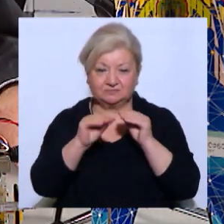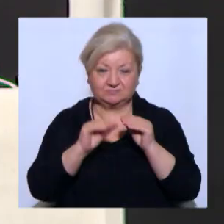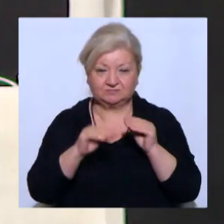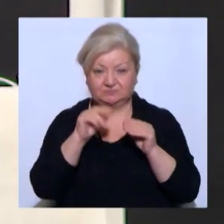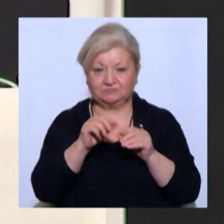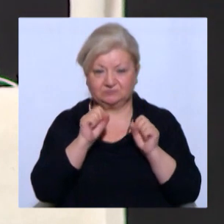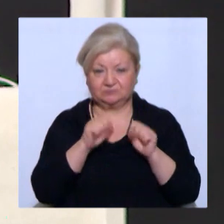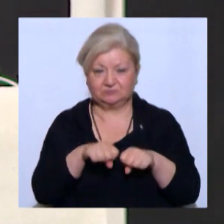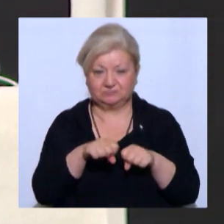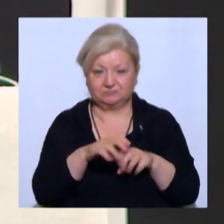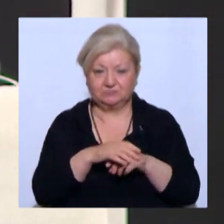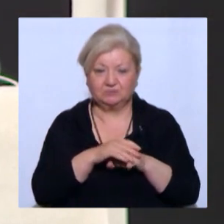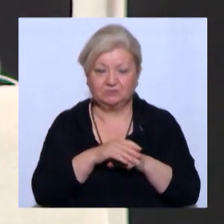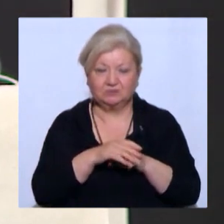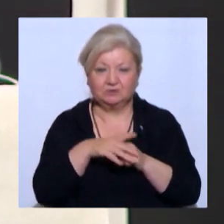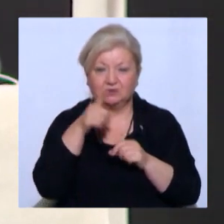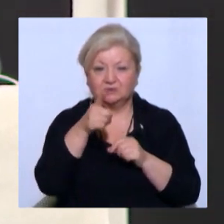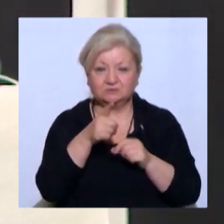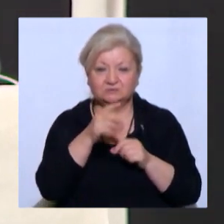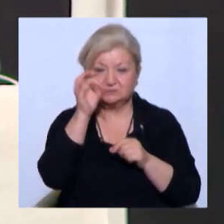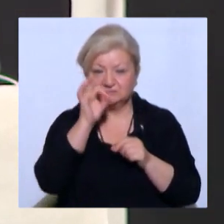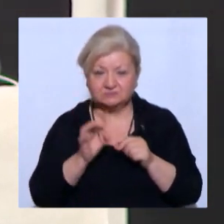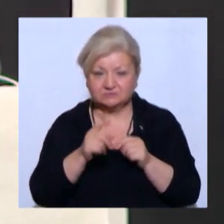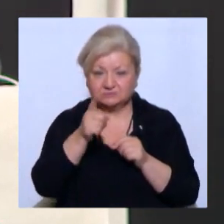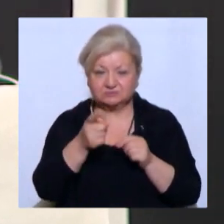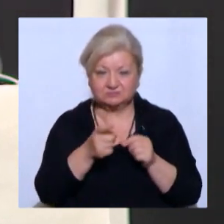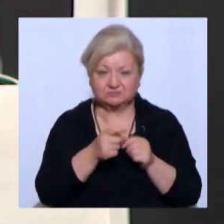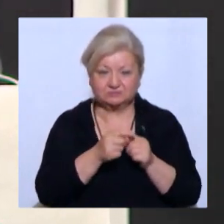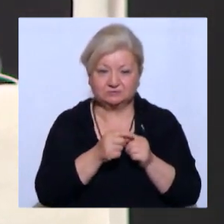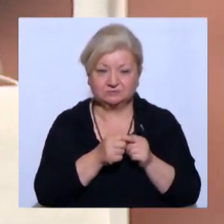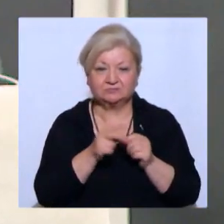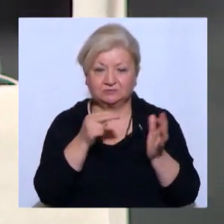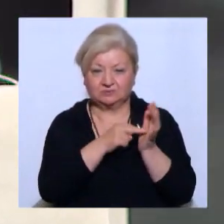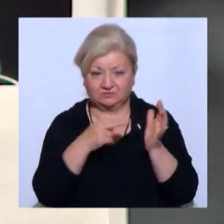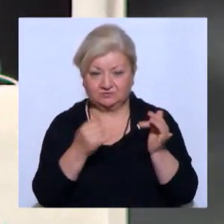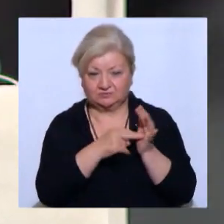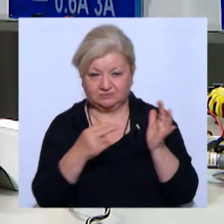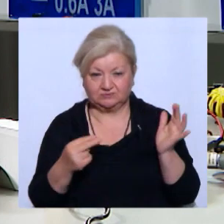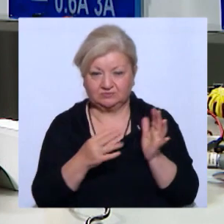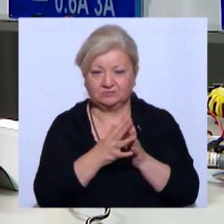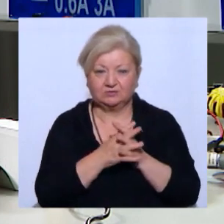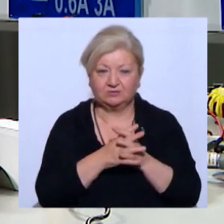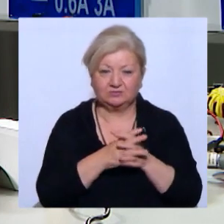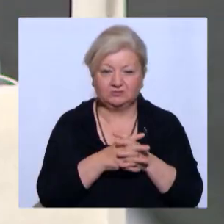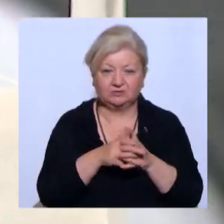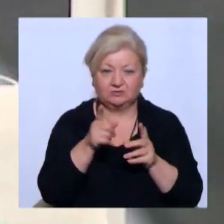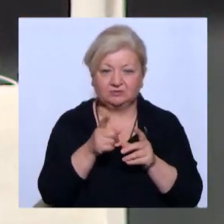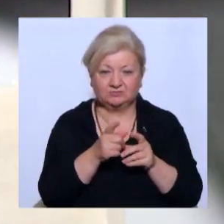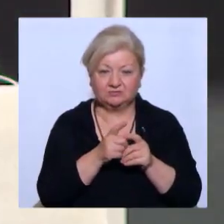რომ კვანძებში მოახერხეთ ობიექტების განლაგება. ეს სიხშირე, ამ გამოვთოთ ახლა